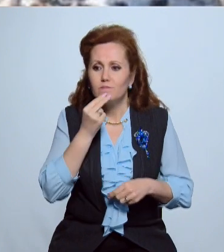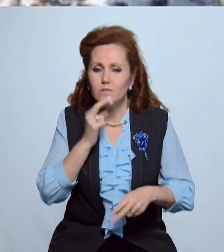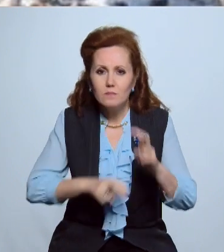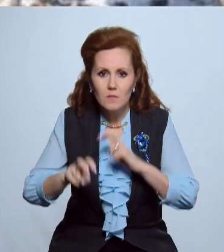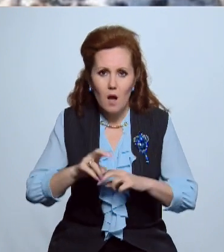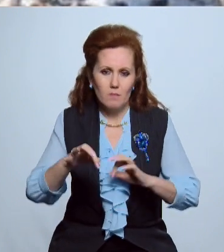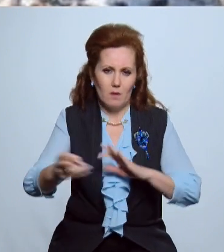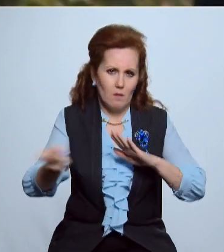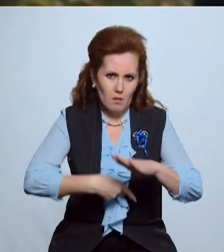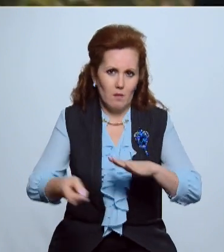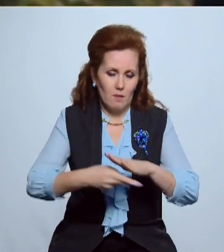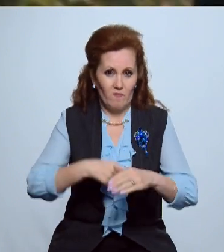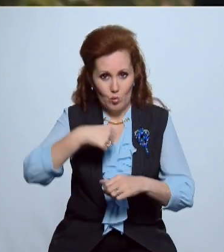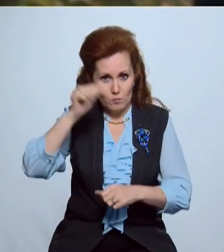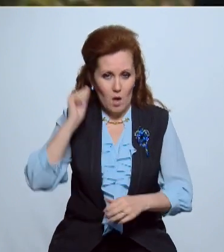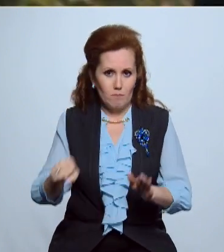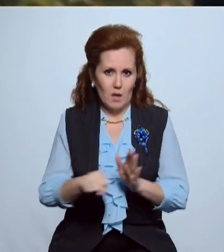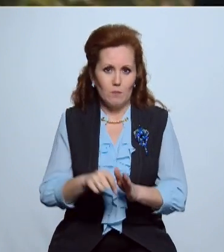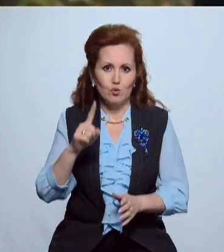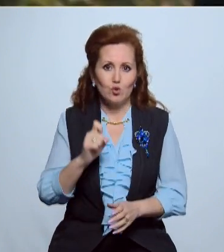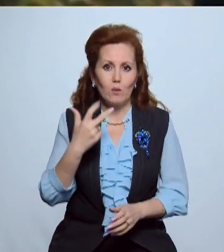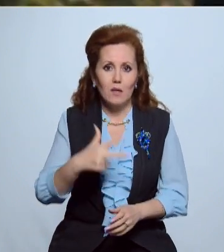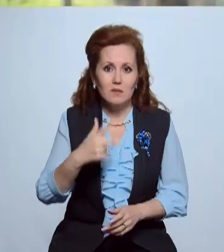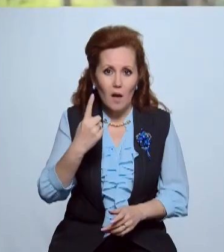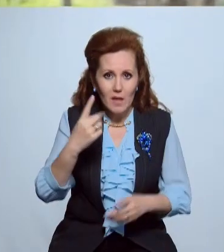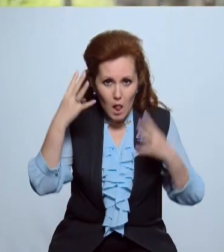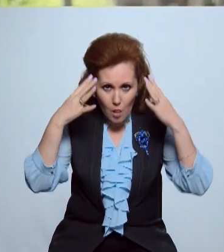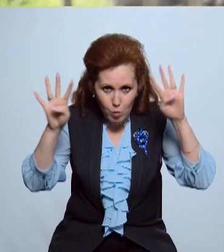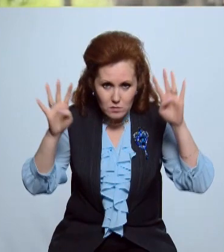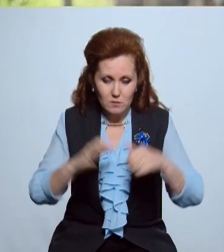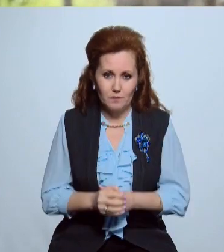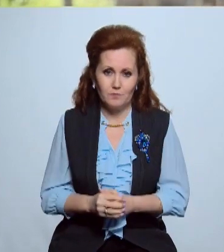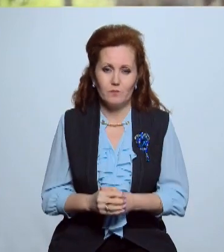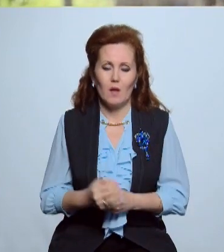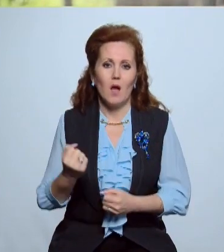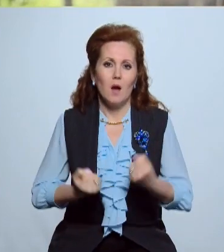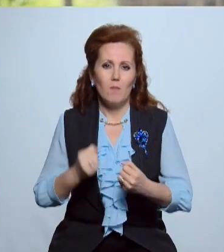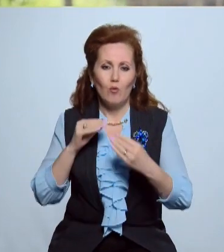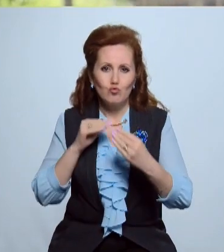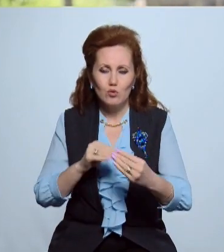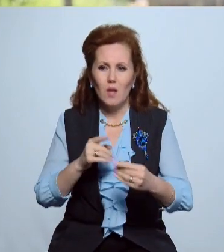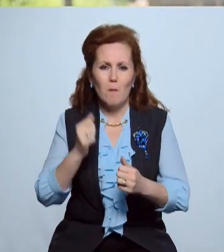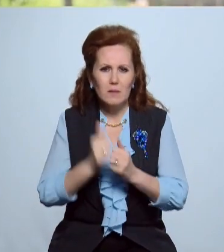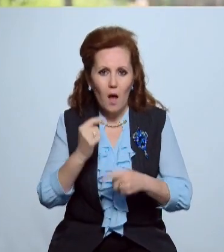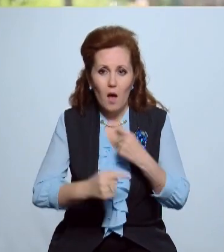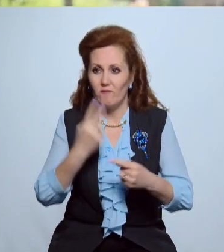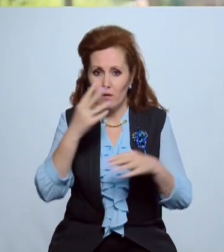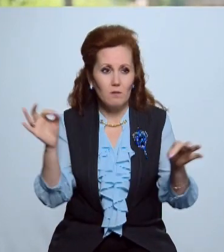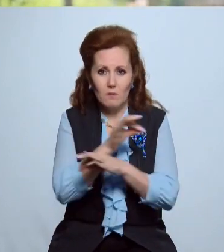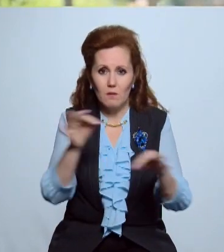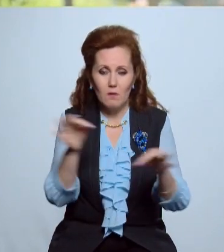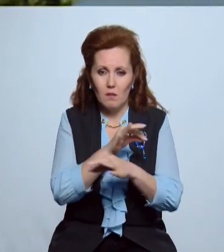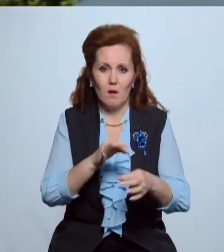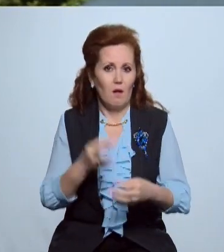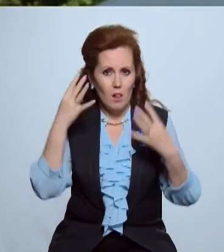под колесами. В прошлом году погиб 131 лось. Машины для животных на сегодняшний день не новинка. Они постоянно их видят, раз у нас есть